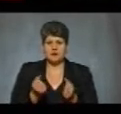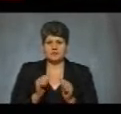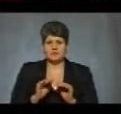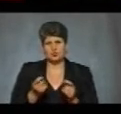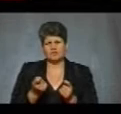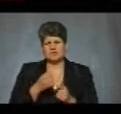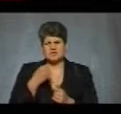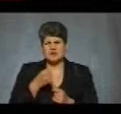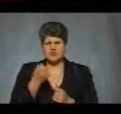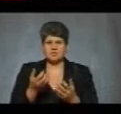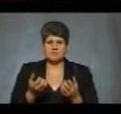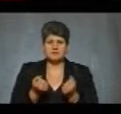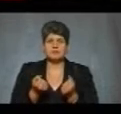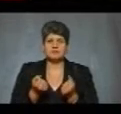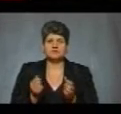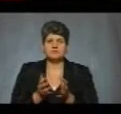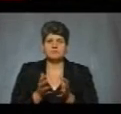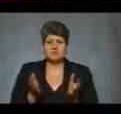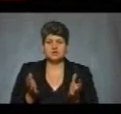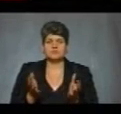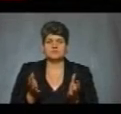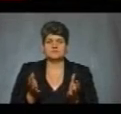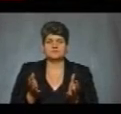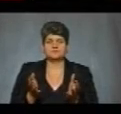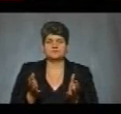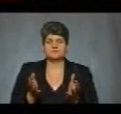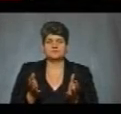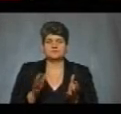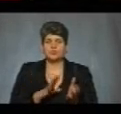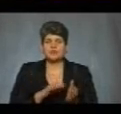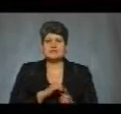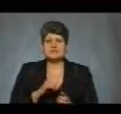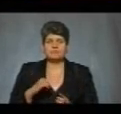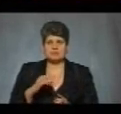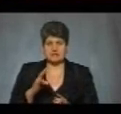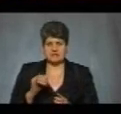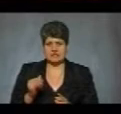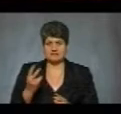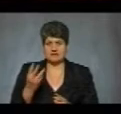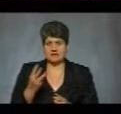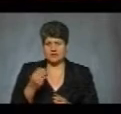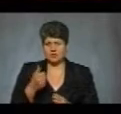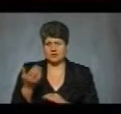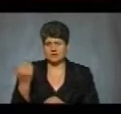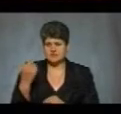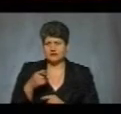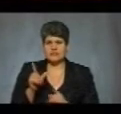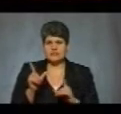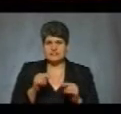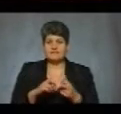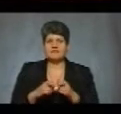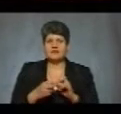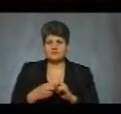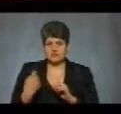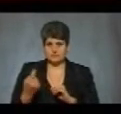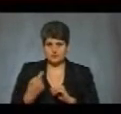трошки старшеньких, щоб більш таки були самостійні. 2-3 роки тому назад вони їздили в